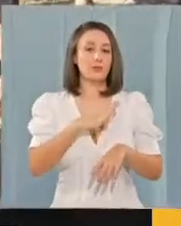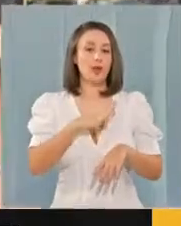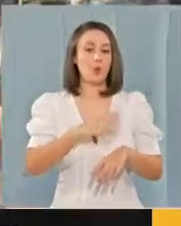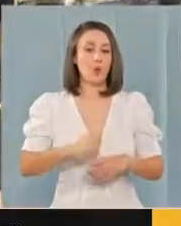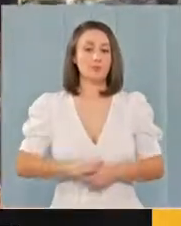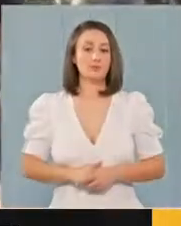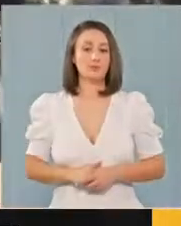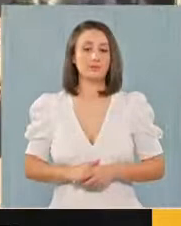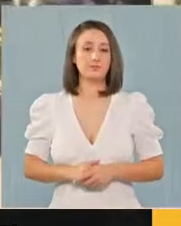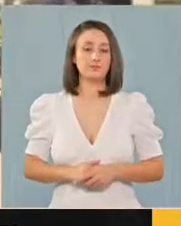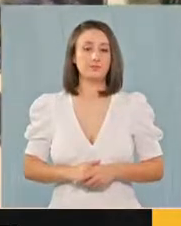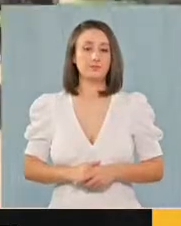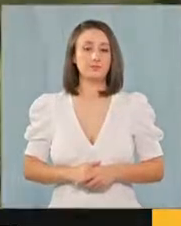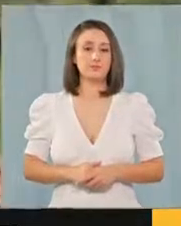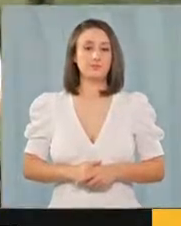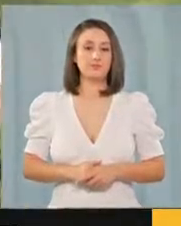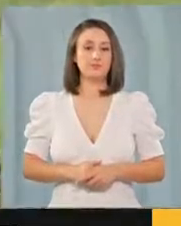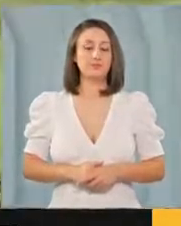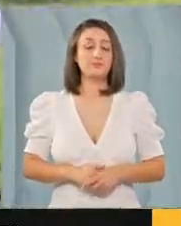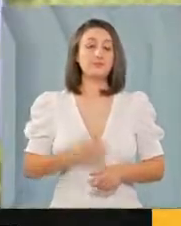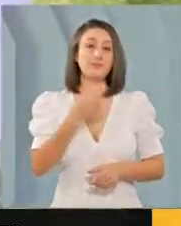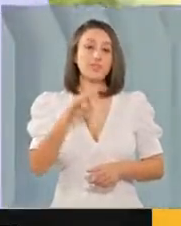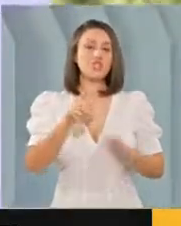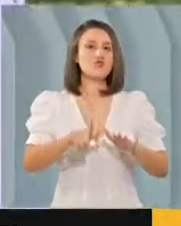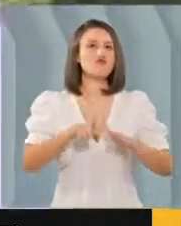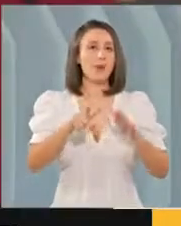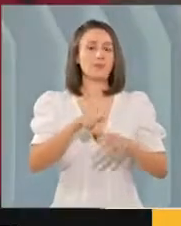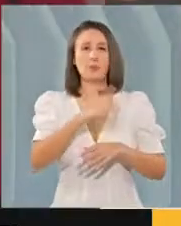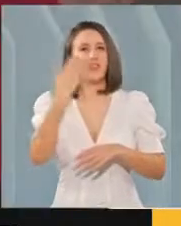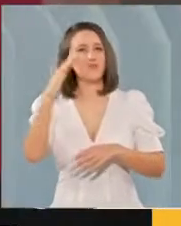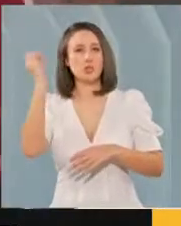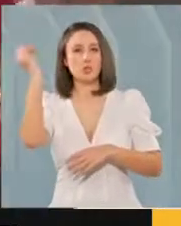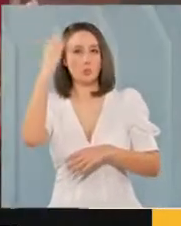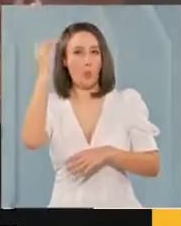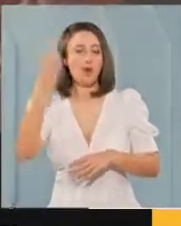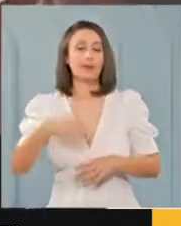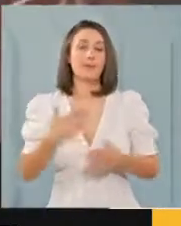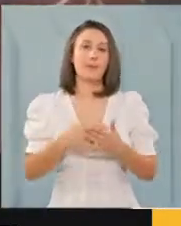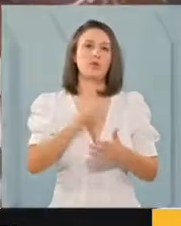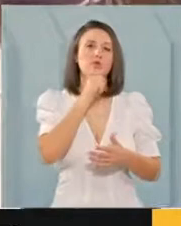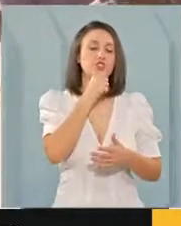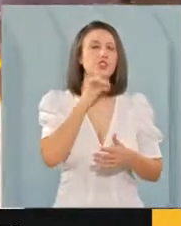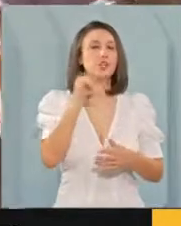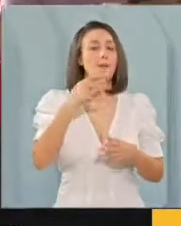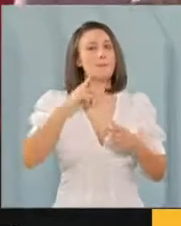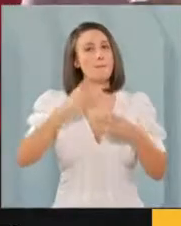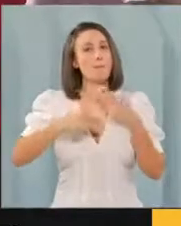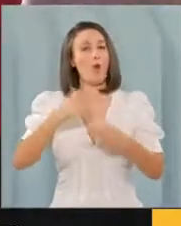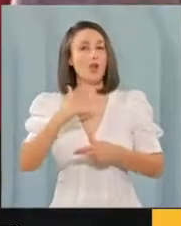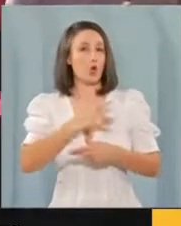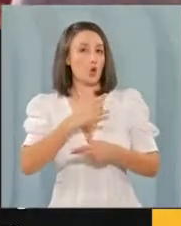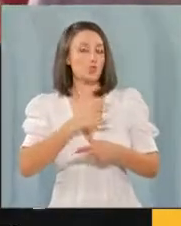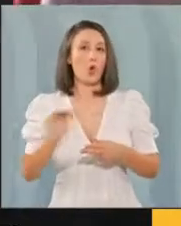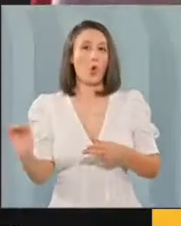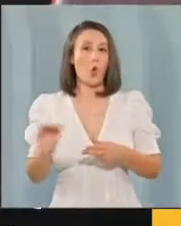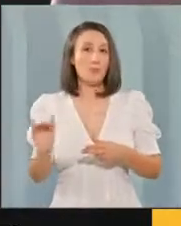periculos. Da, evident, 10-17. La fel pentru vârstnici, pentru cei cu boli cronice, pentru